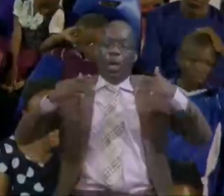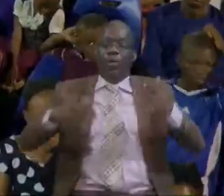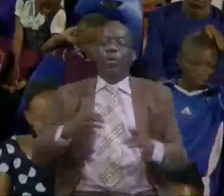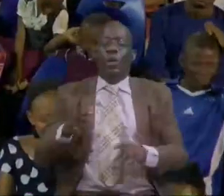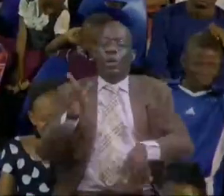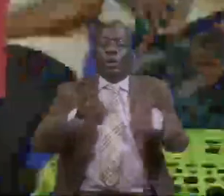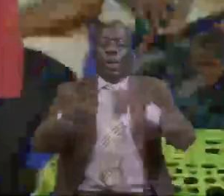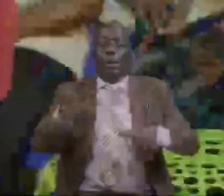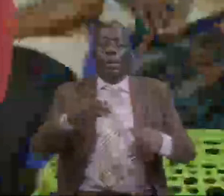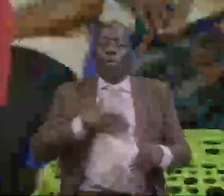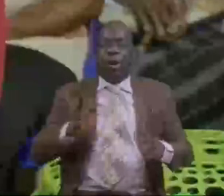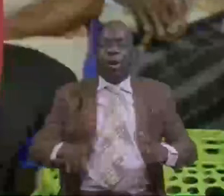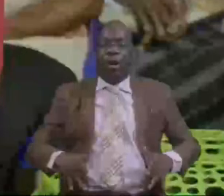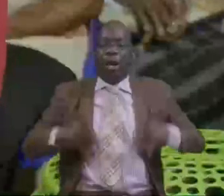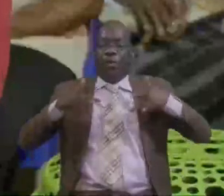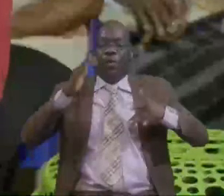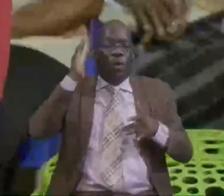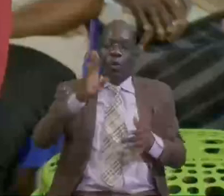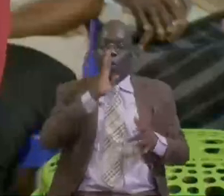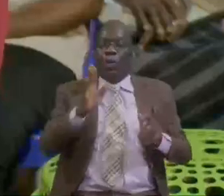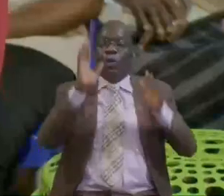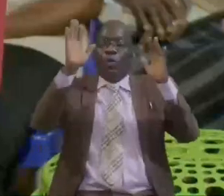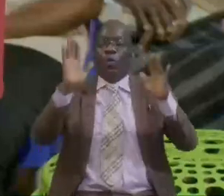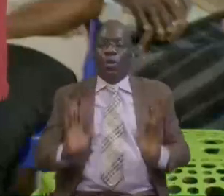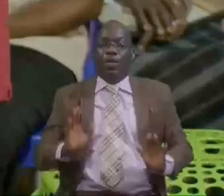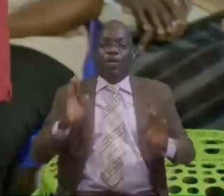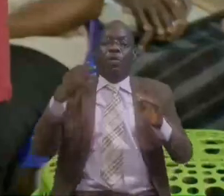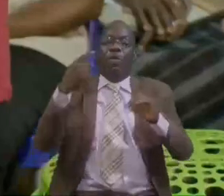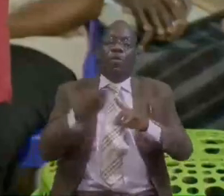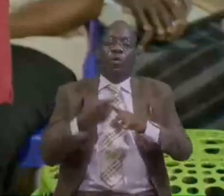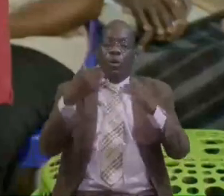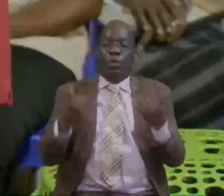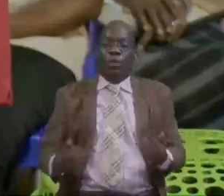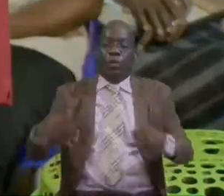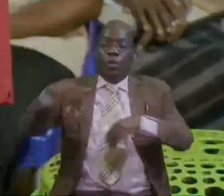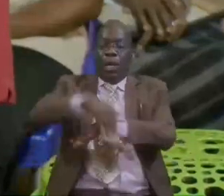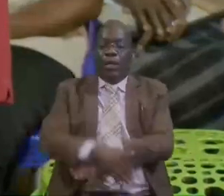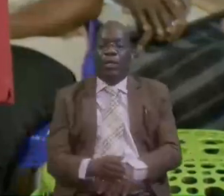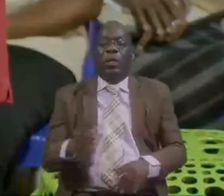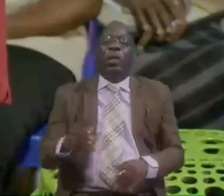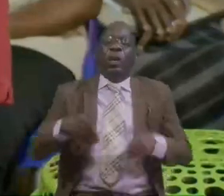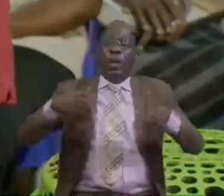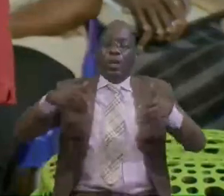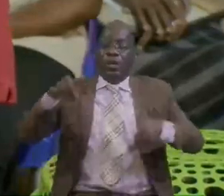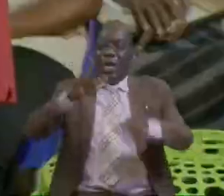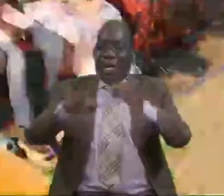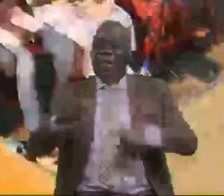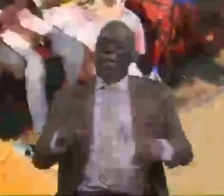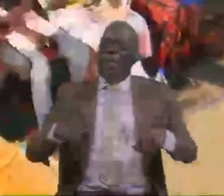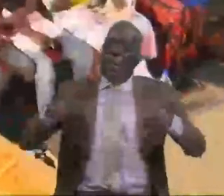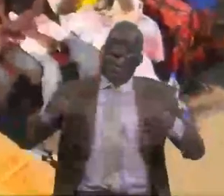vie sera merveilleuse à partir de ce soir. Que les cieux